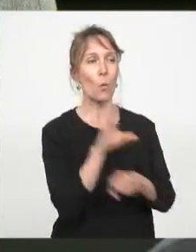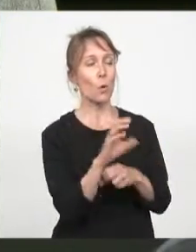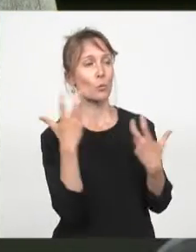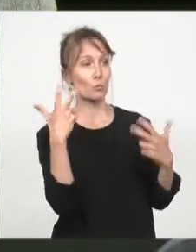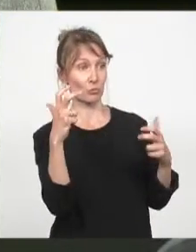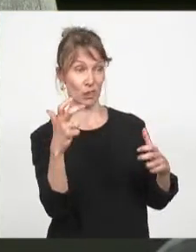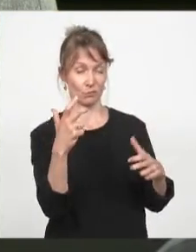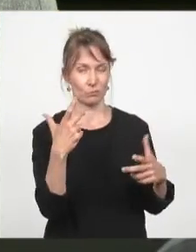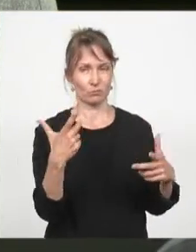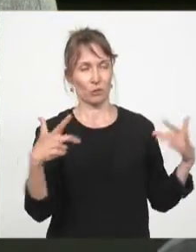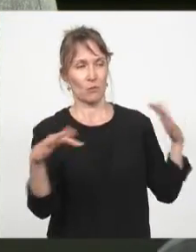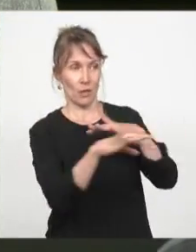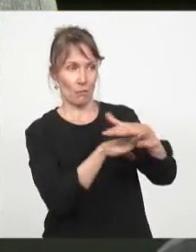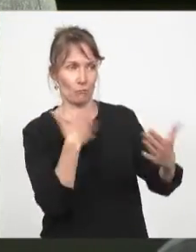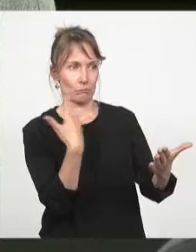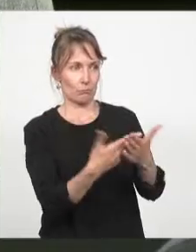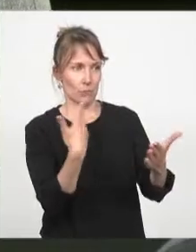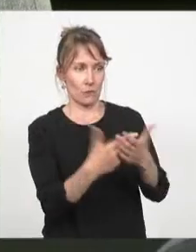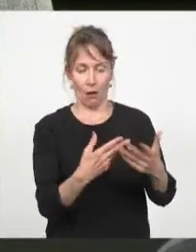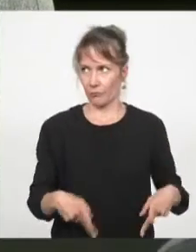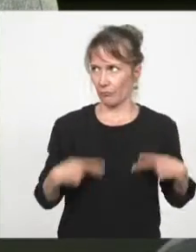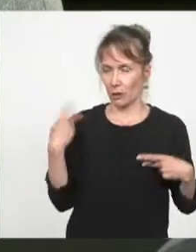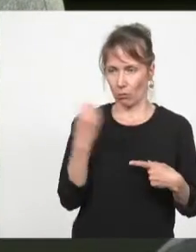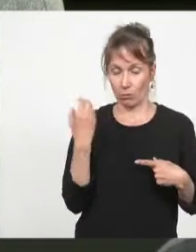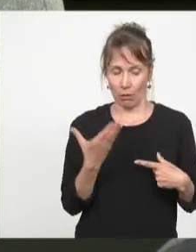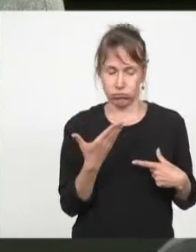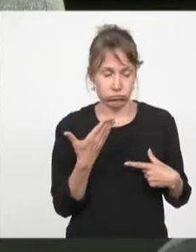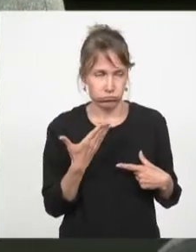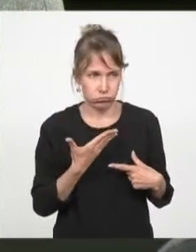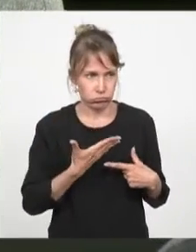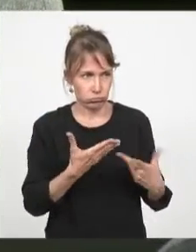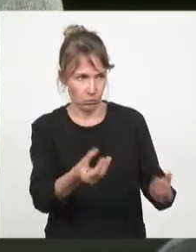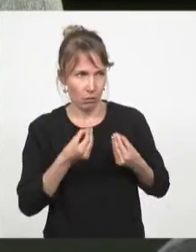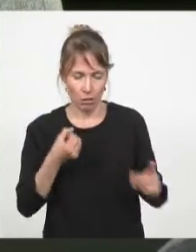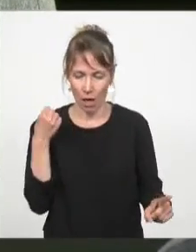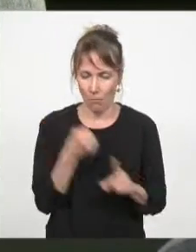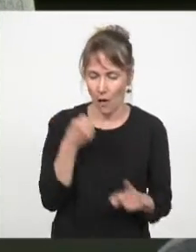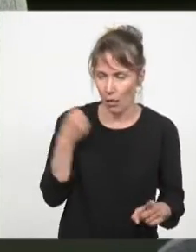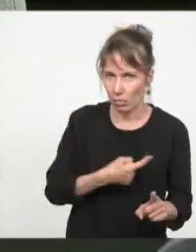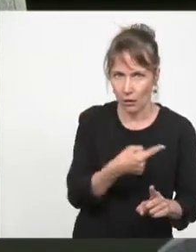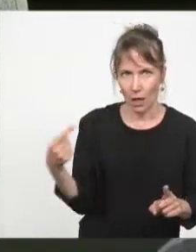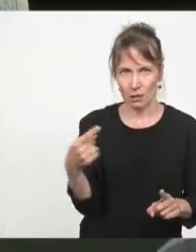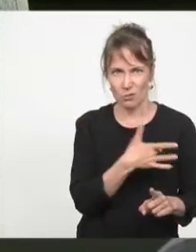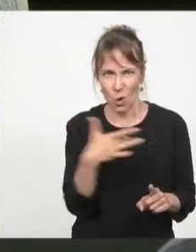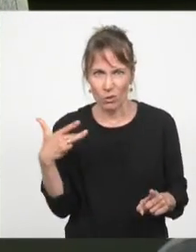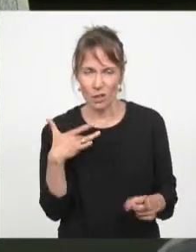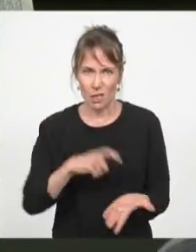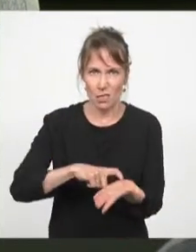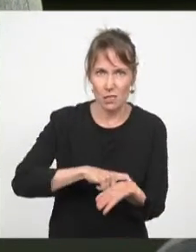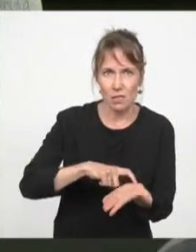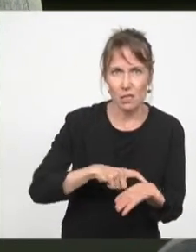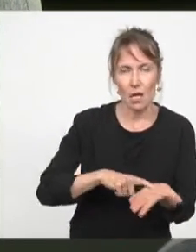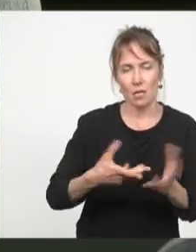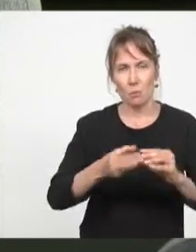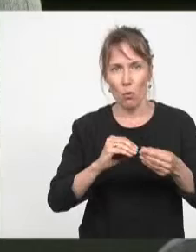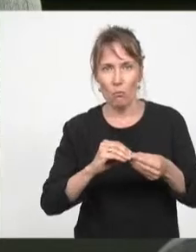Nuisance omniprésente dans le quotidien des Français, celle-ci a des impacts considérables sur notre santé, stress, pathologies